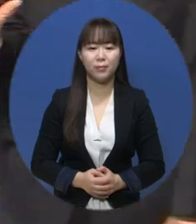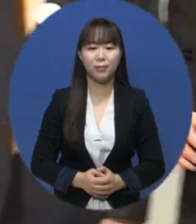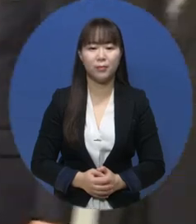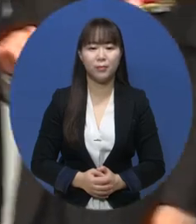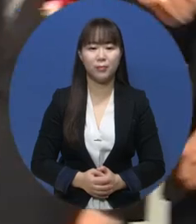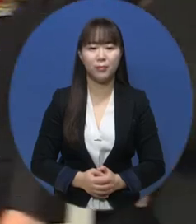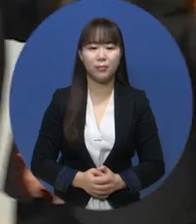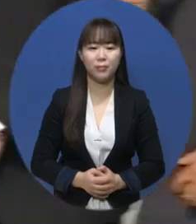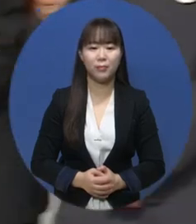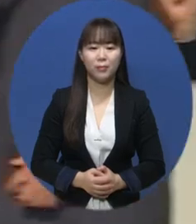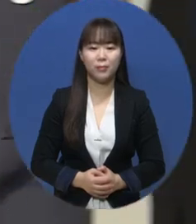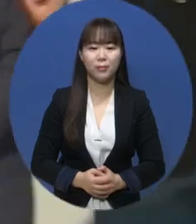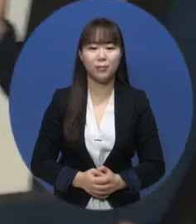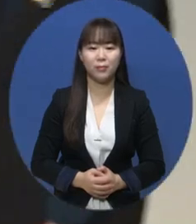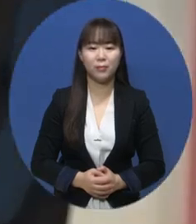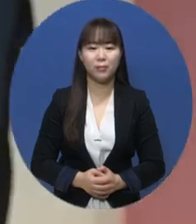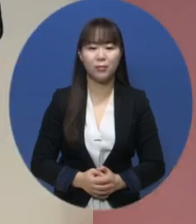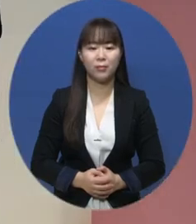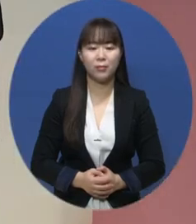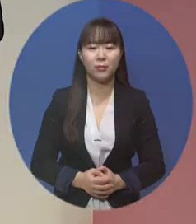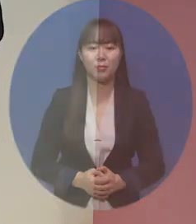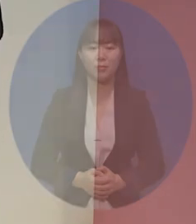박성용입니다.